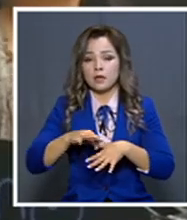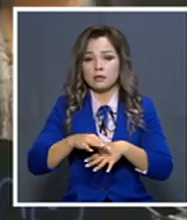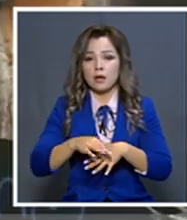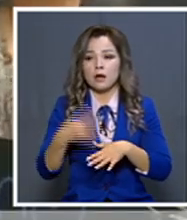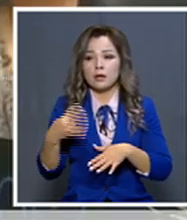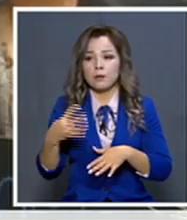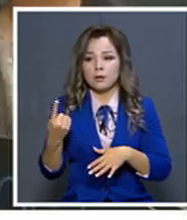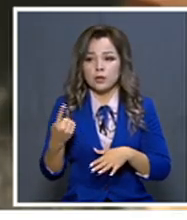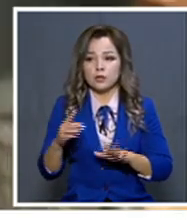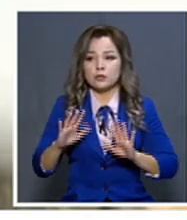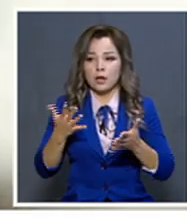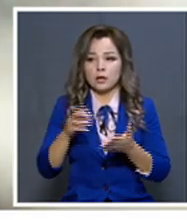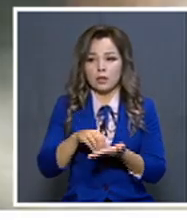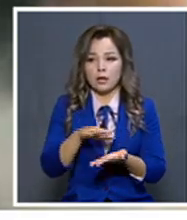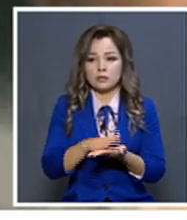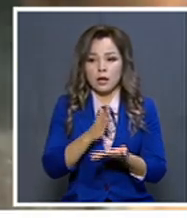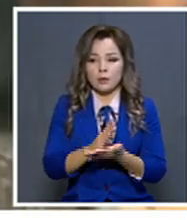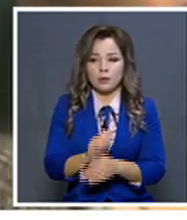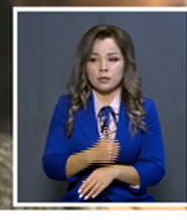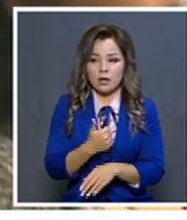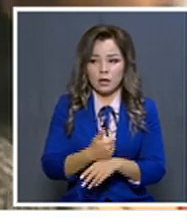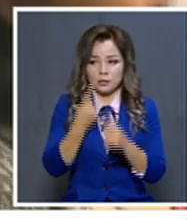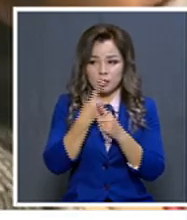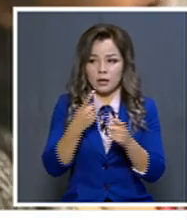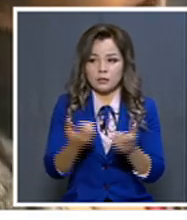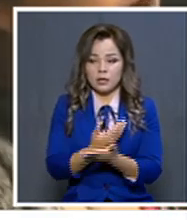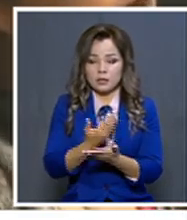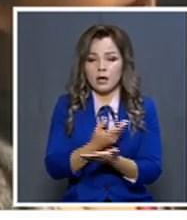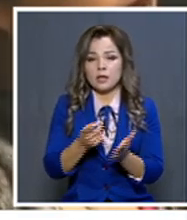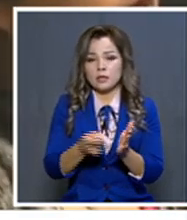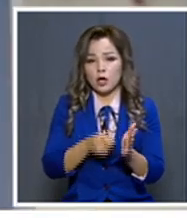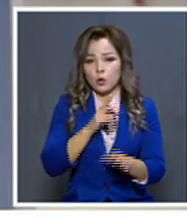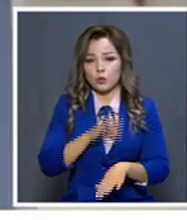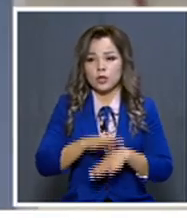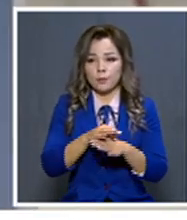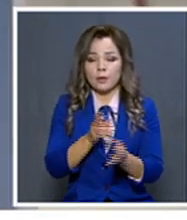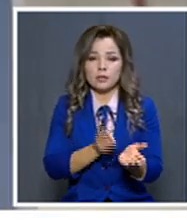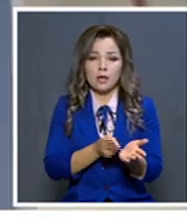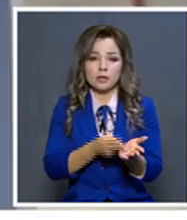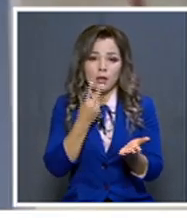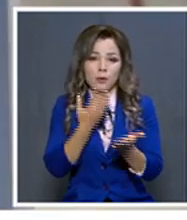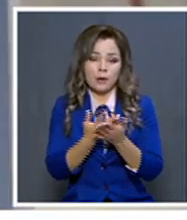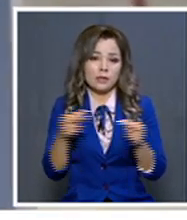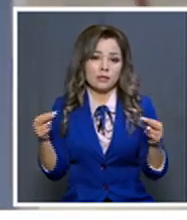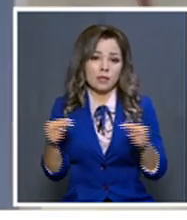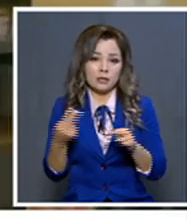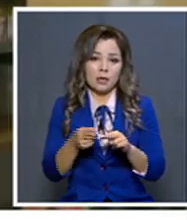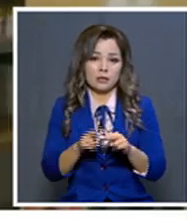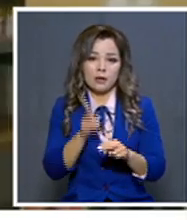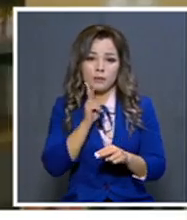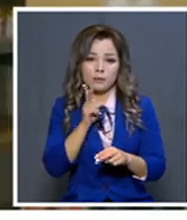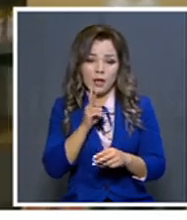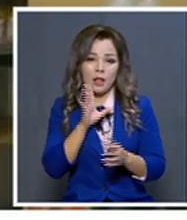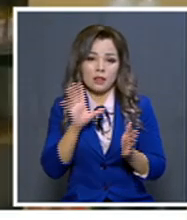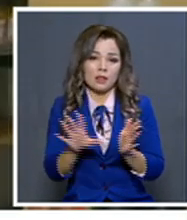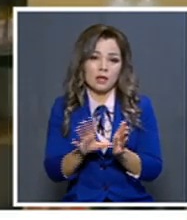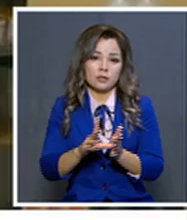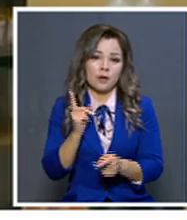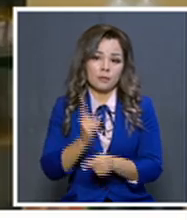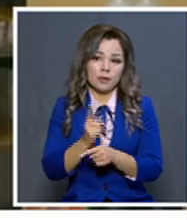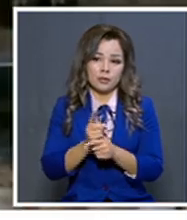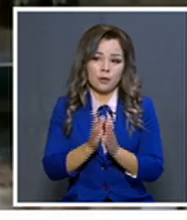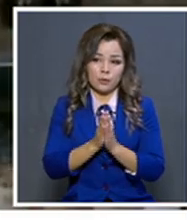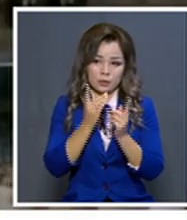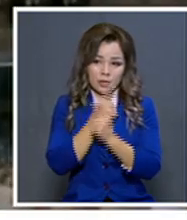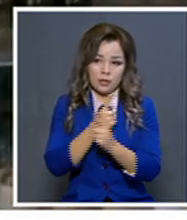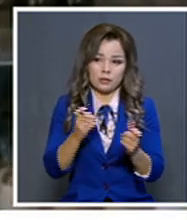жағдай тіркеліпті. Сондықтан билік бұл оқиғаларға тергеу жүргізіп, дәлел тапқанға дейін электронды шылымнан бас тартуға кеңес беріп